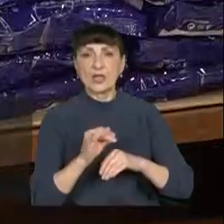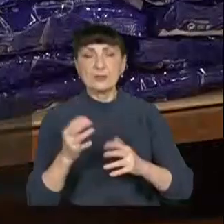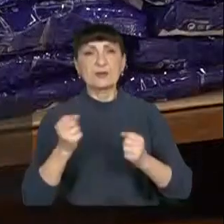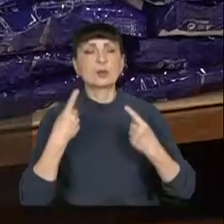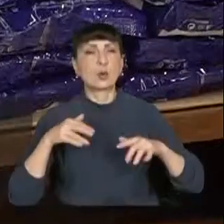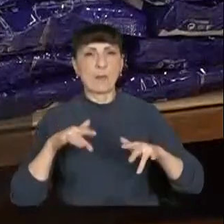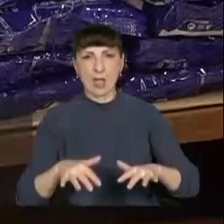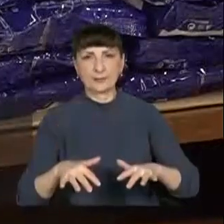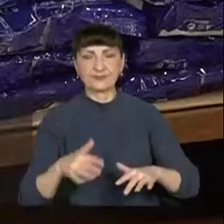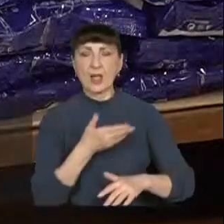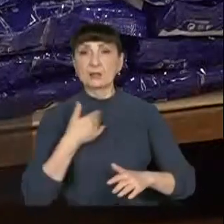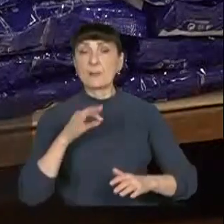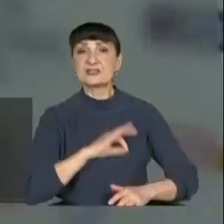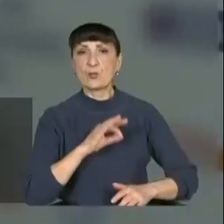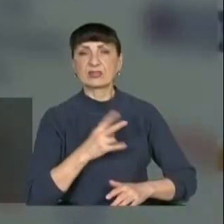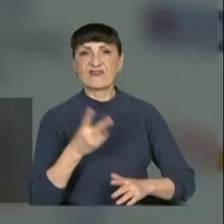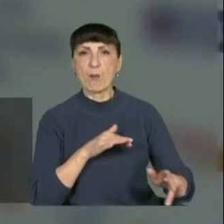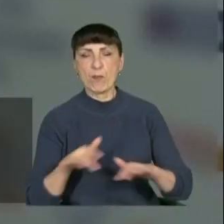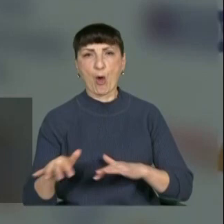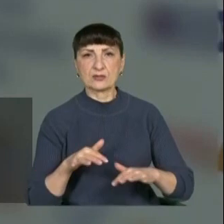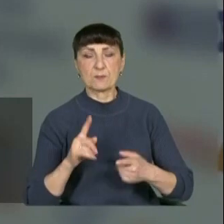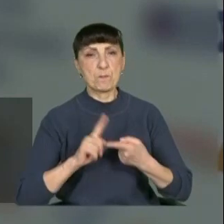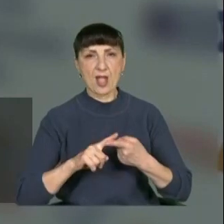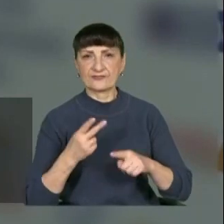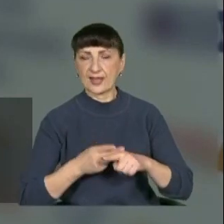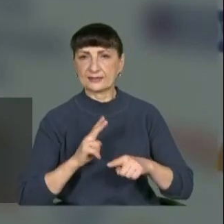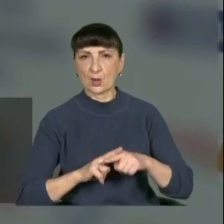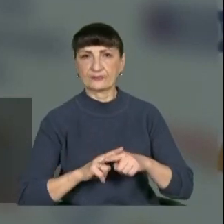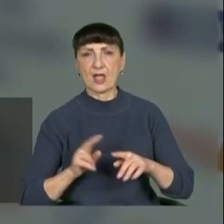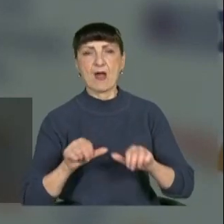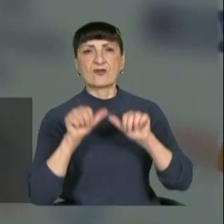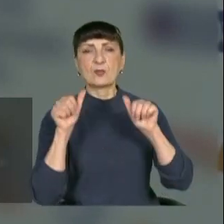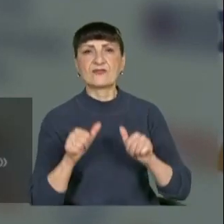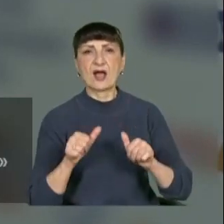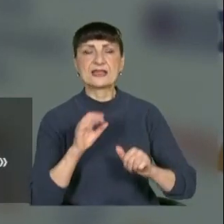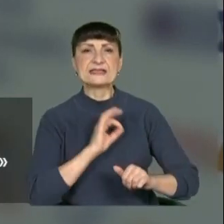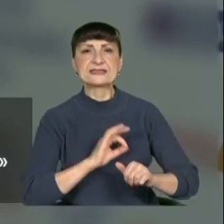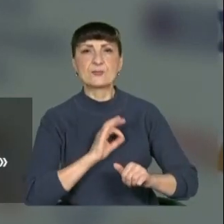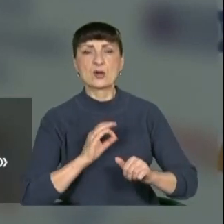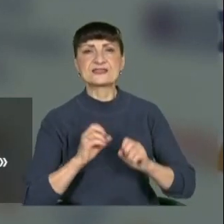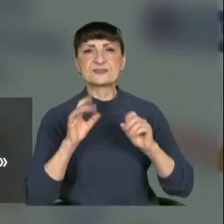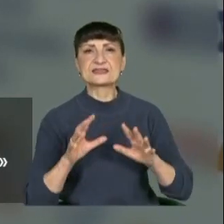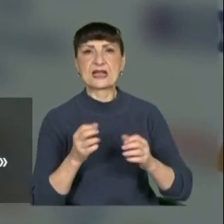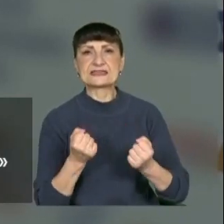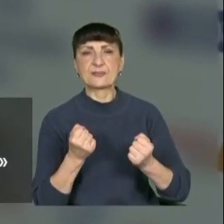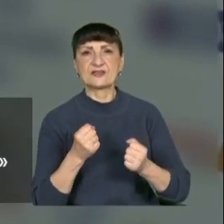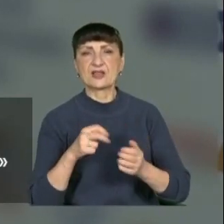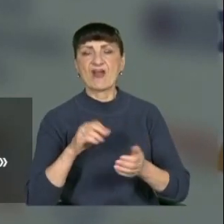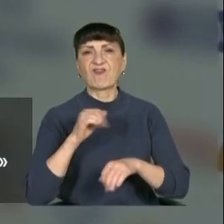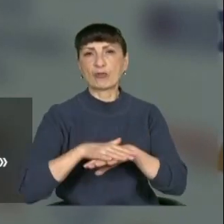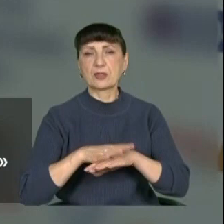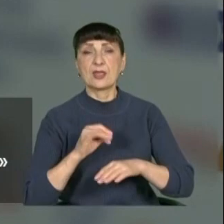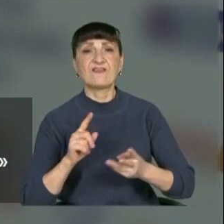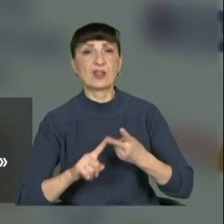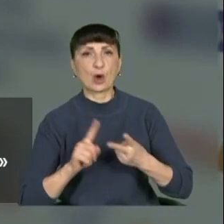меры. Нами используются два механизма. Первый механизм – это формирование и использование стабилизационного фонда. И второй механизм – это